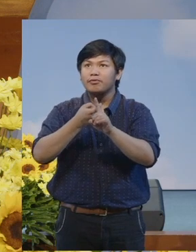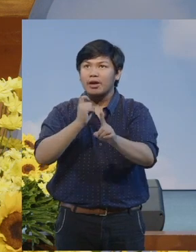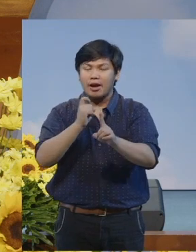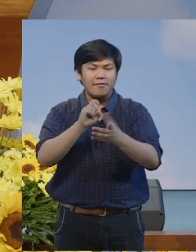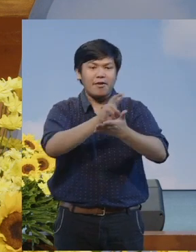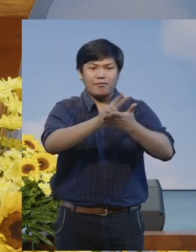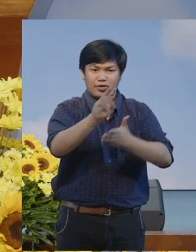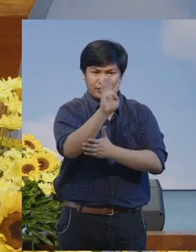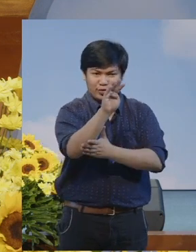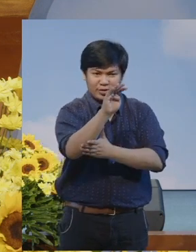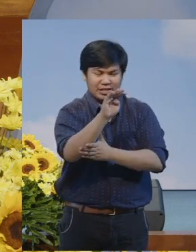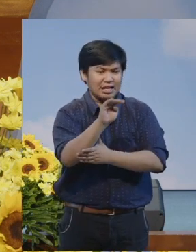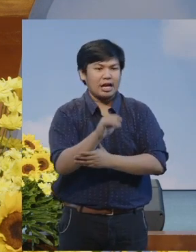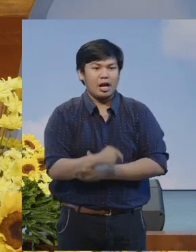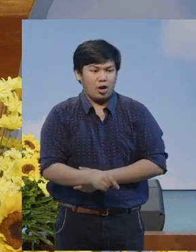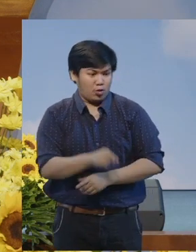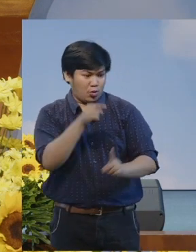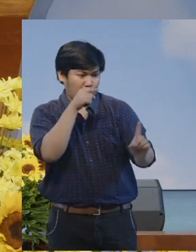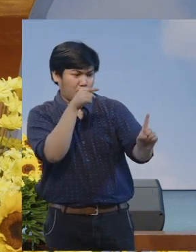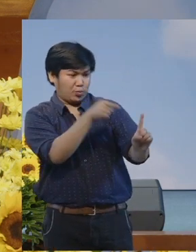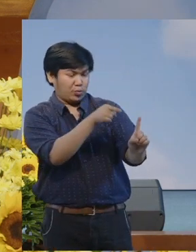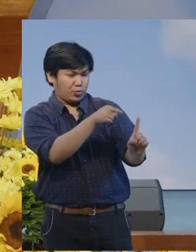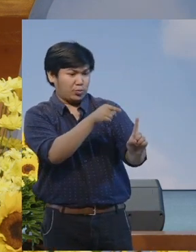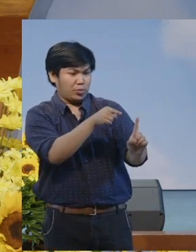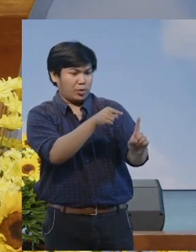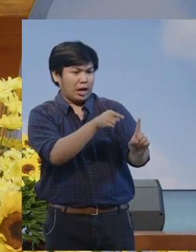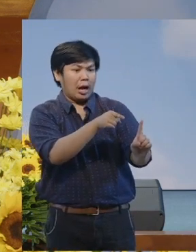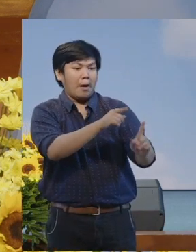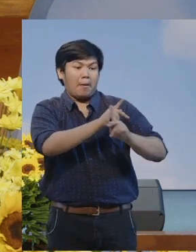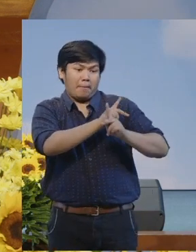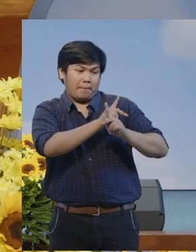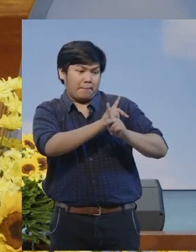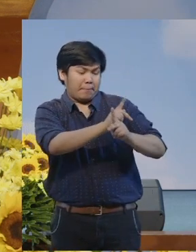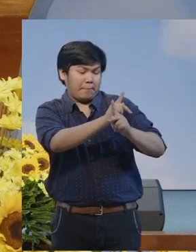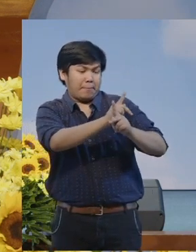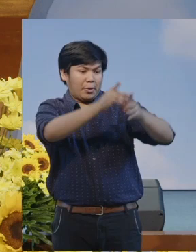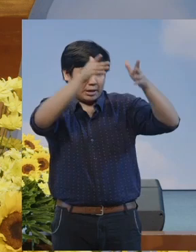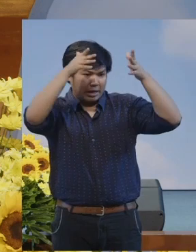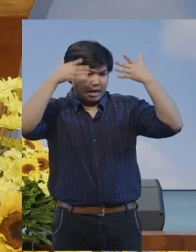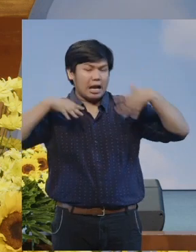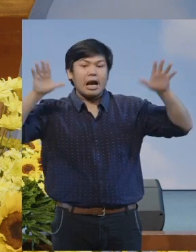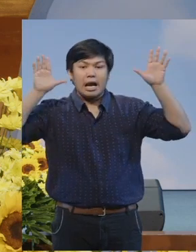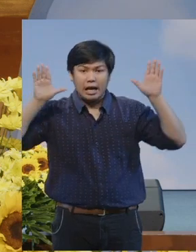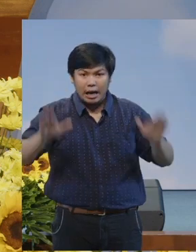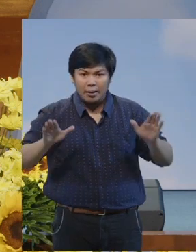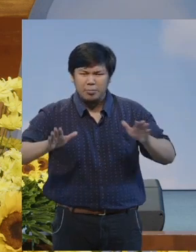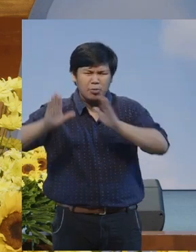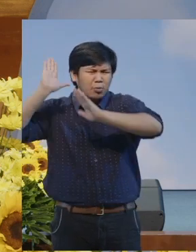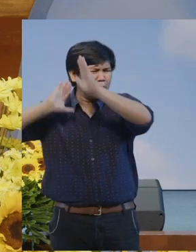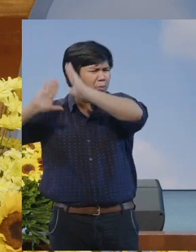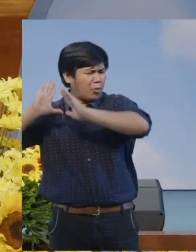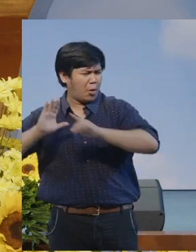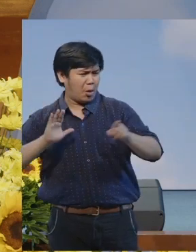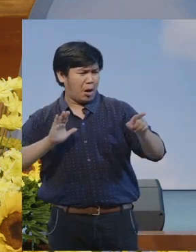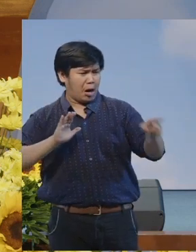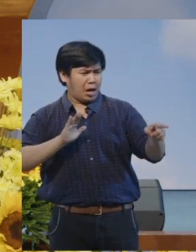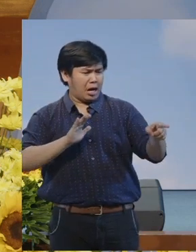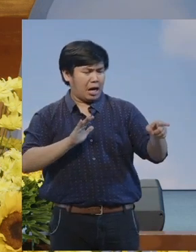sa verse 14, sabi niya, "You were an anointed guardian cherub," isang anghel. "I